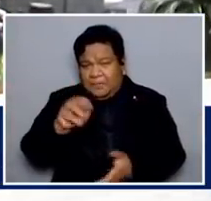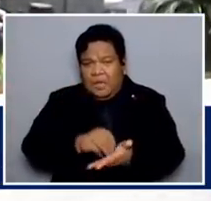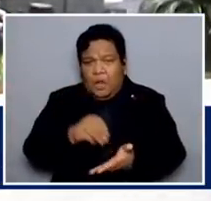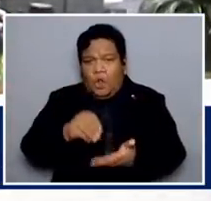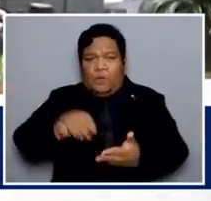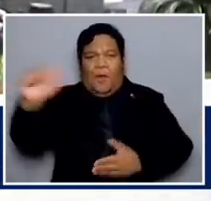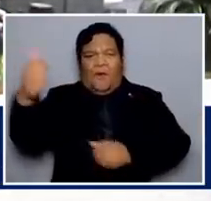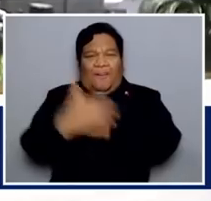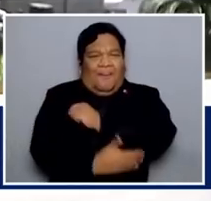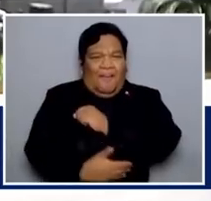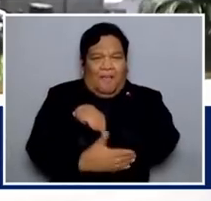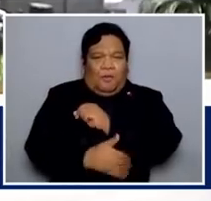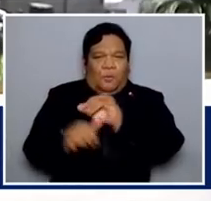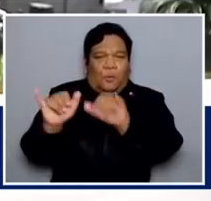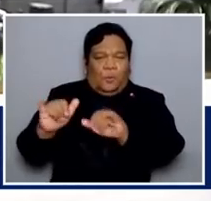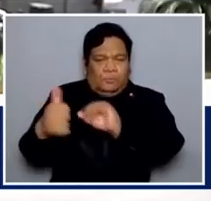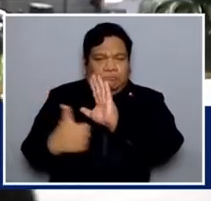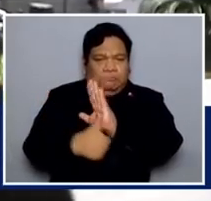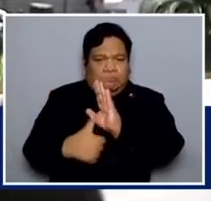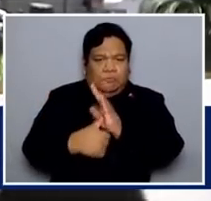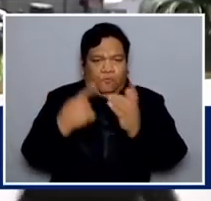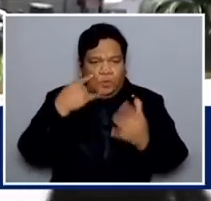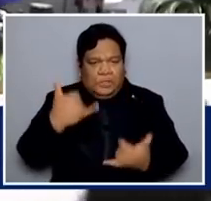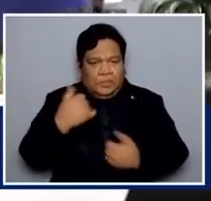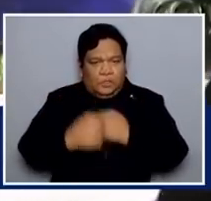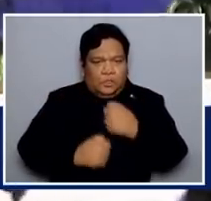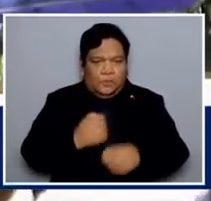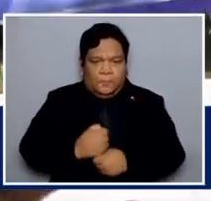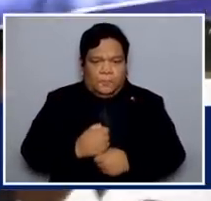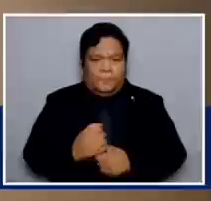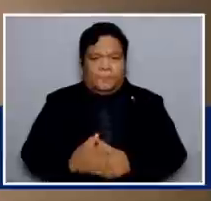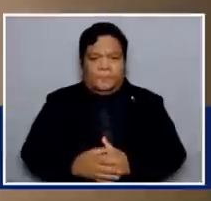voters ngayong halalan 2022.